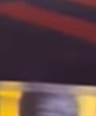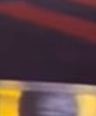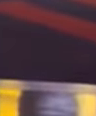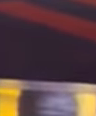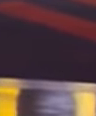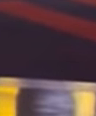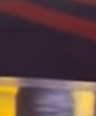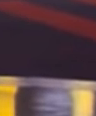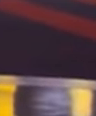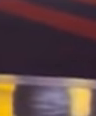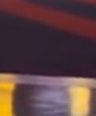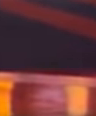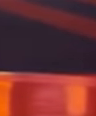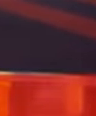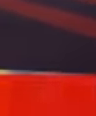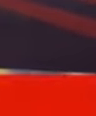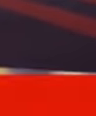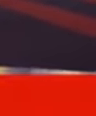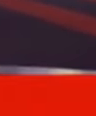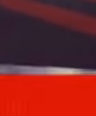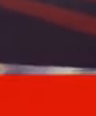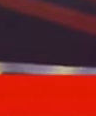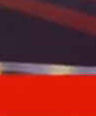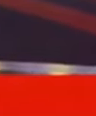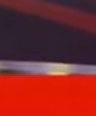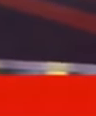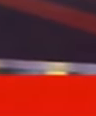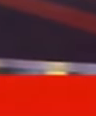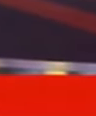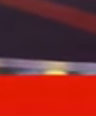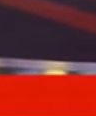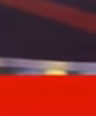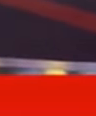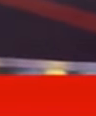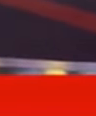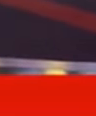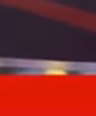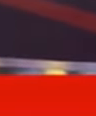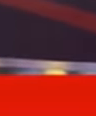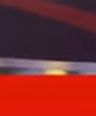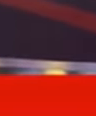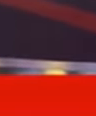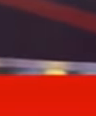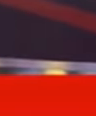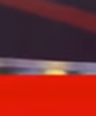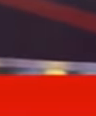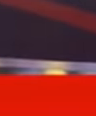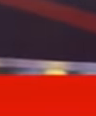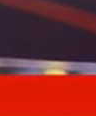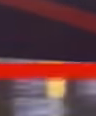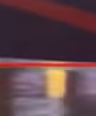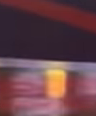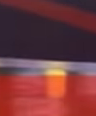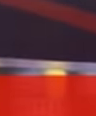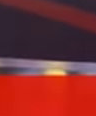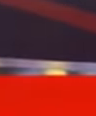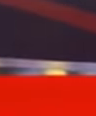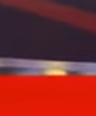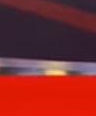Assalamualaikum dan salam sejahtera. Berita Wilayah Sabtu 24 April 2021 bersama saya Muhammad Shah Musa dan rakan jurubahasa isyarat Samuel